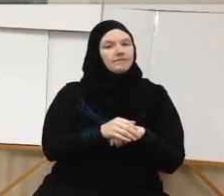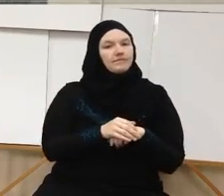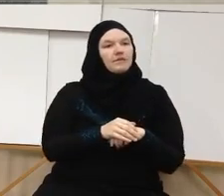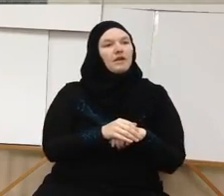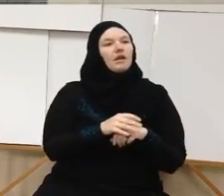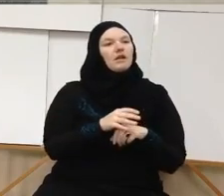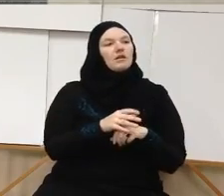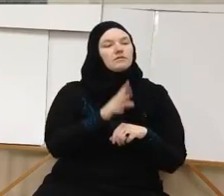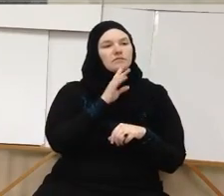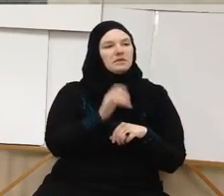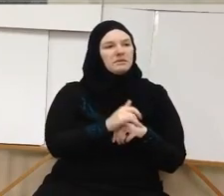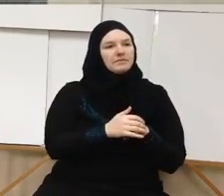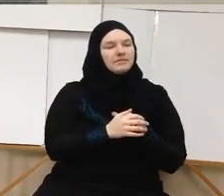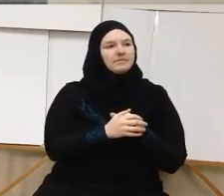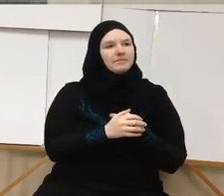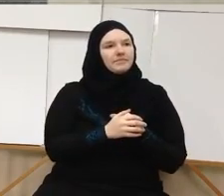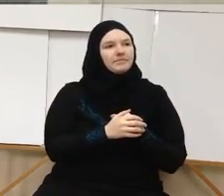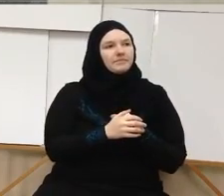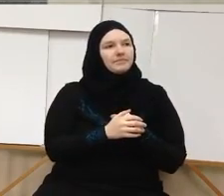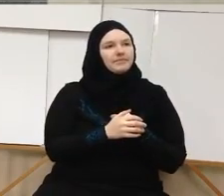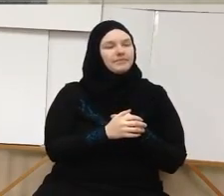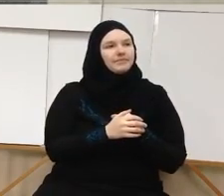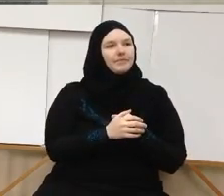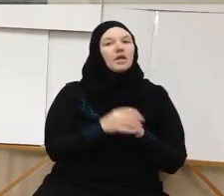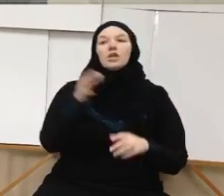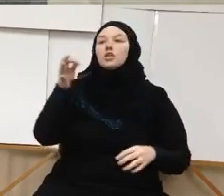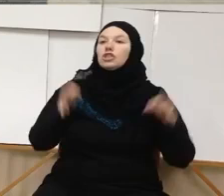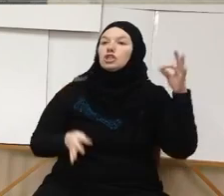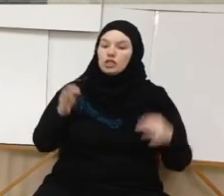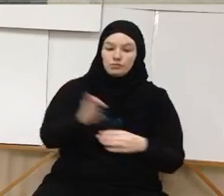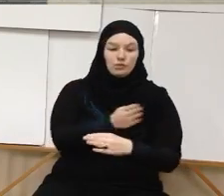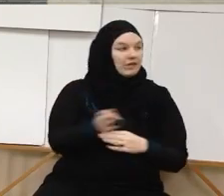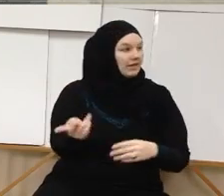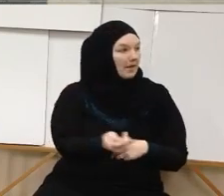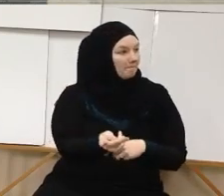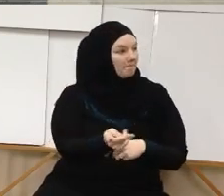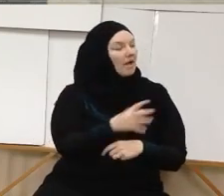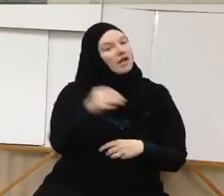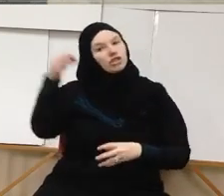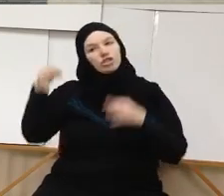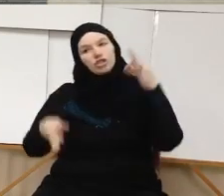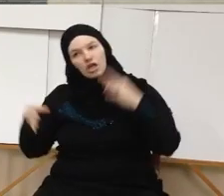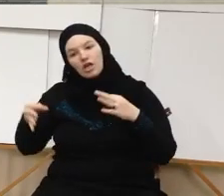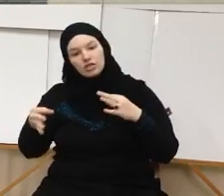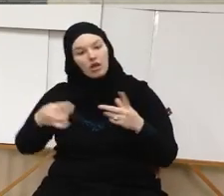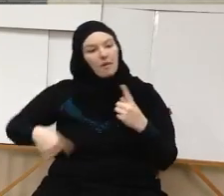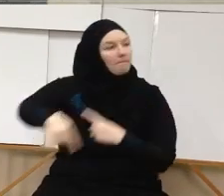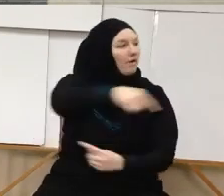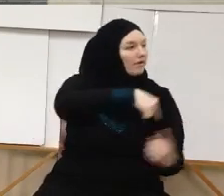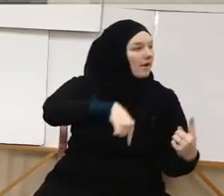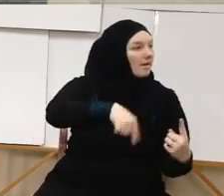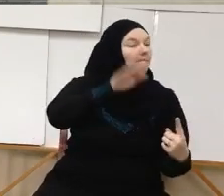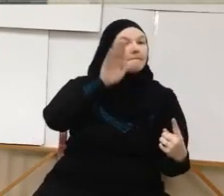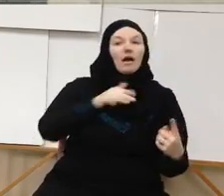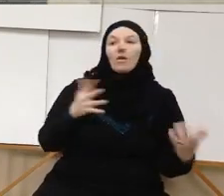الله ولا تتبع أهواءهم. Judge between them and judge among them by